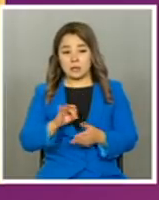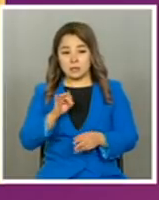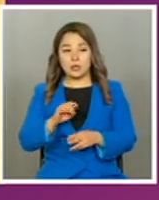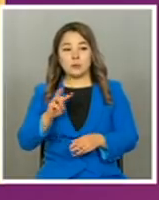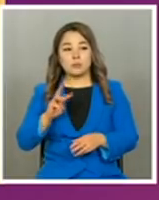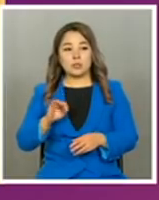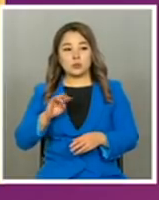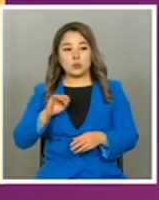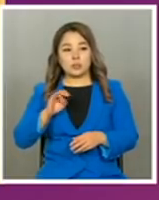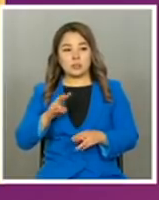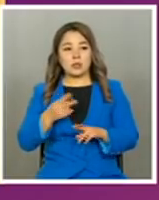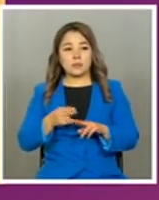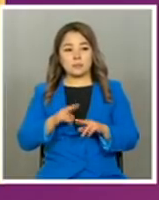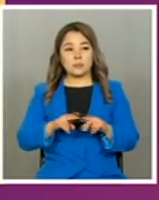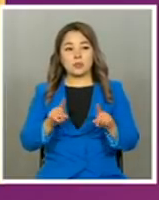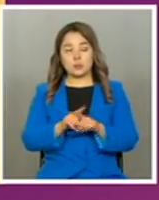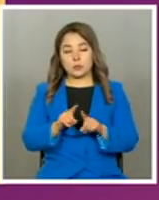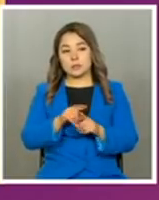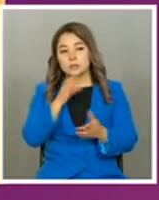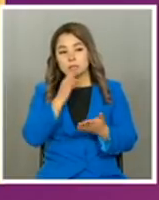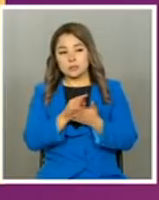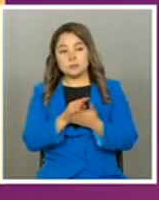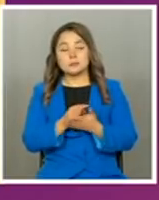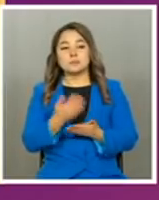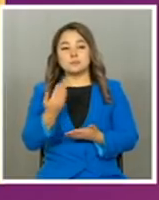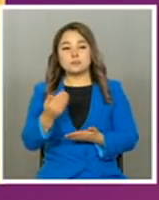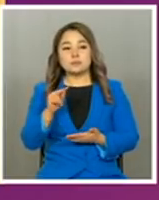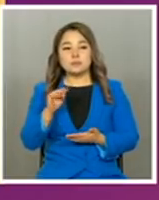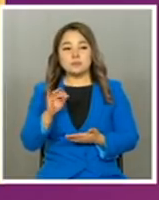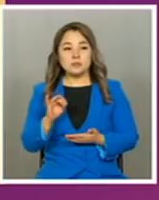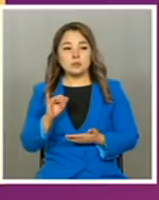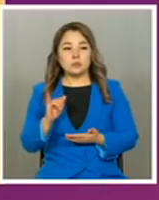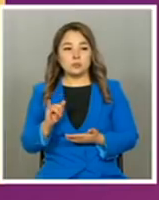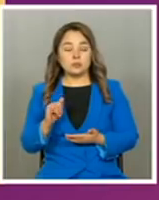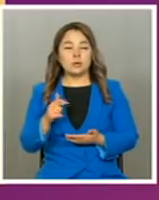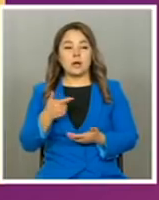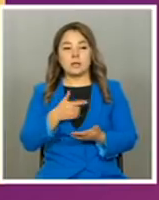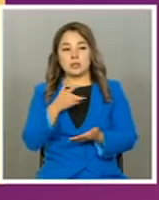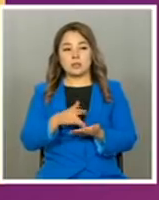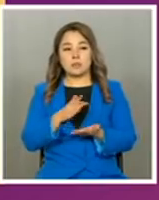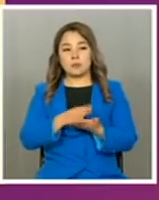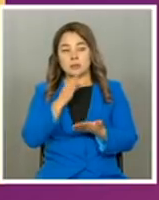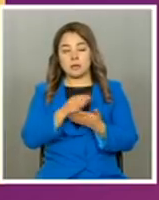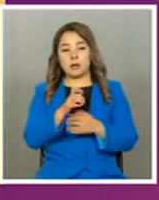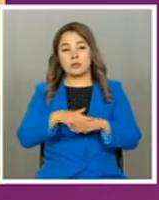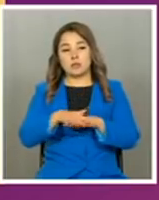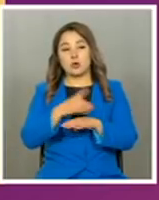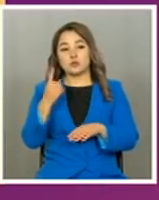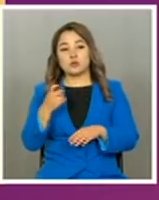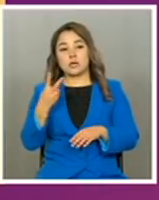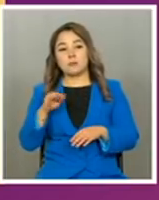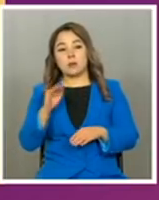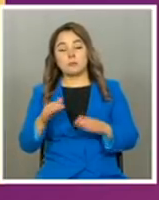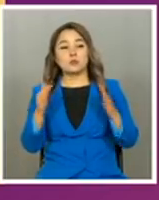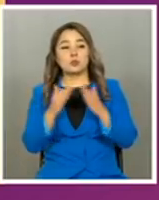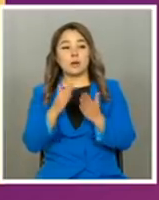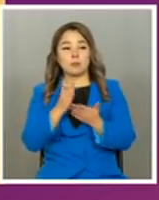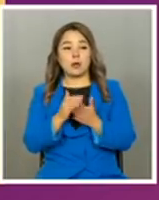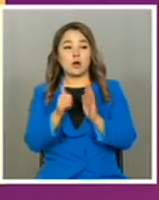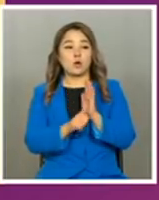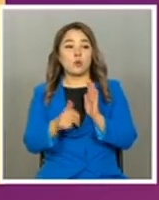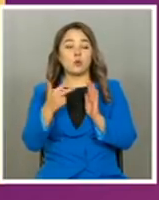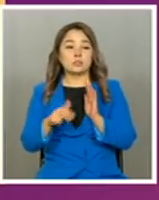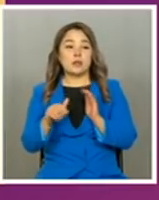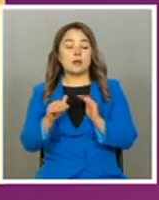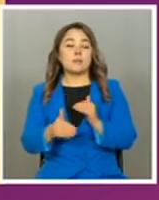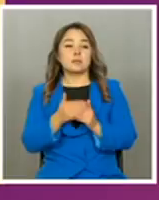Бичурин, Үйсіннің үлкен гуньмосы Чигу қаласында орналасқан. Халқы 120 мың үй, 630 мың